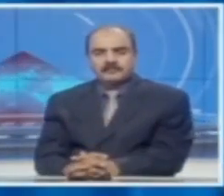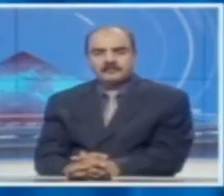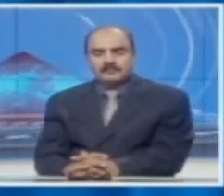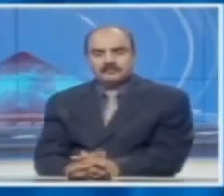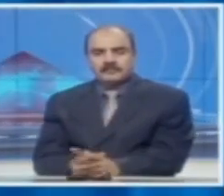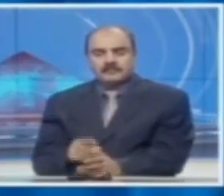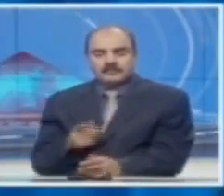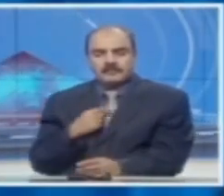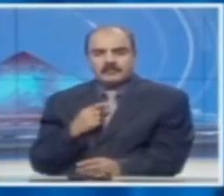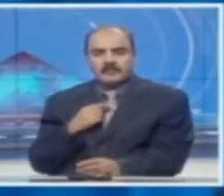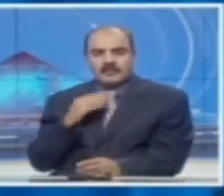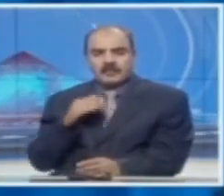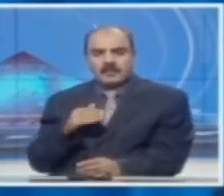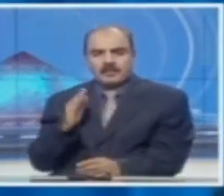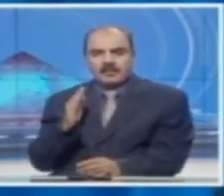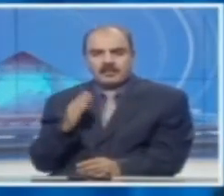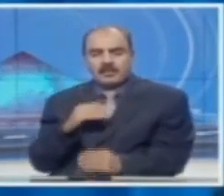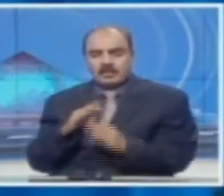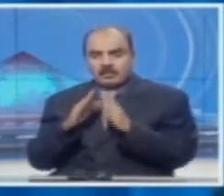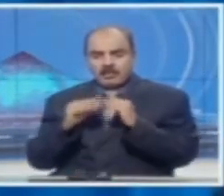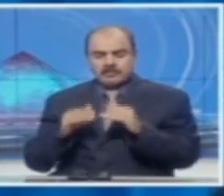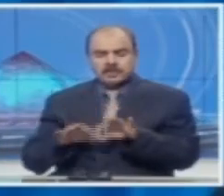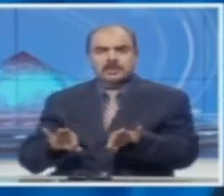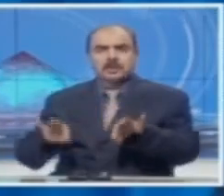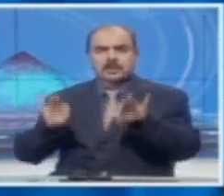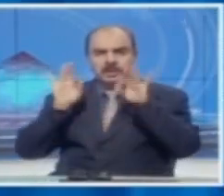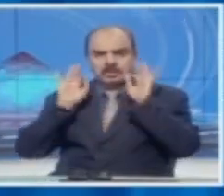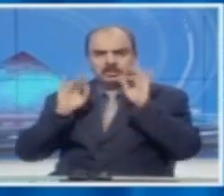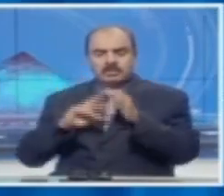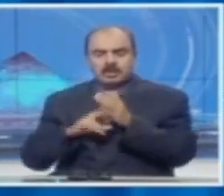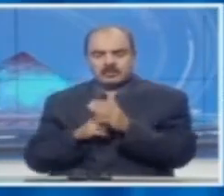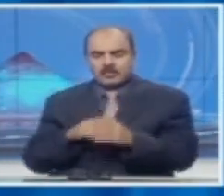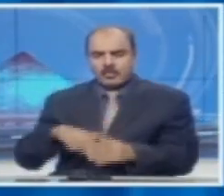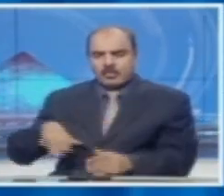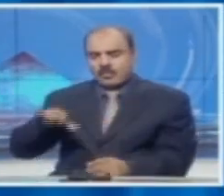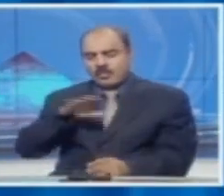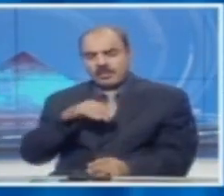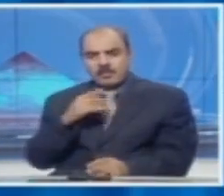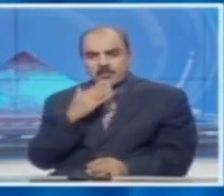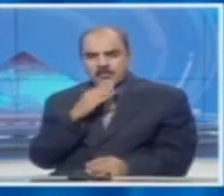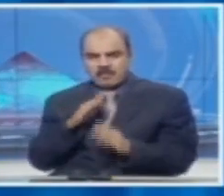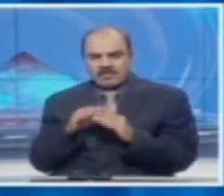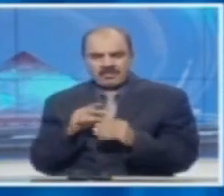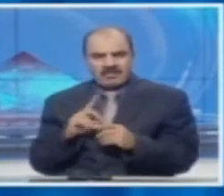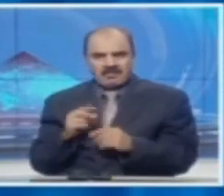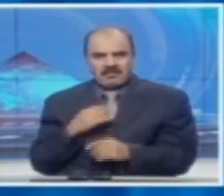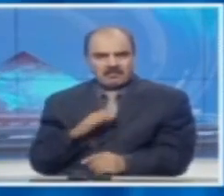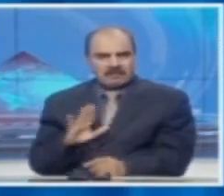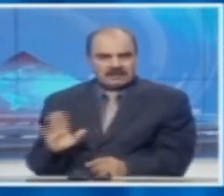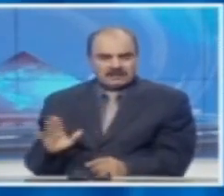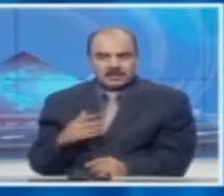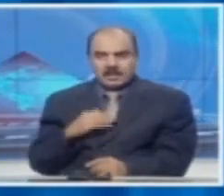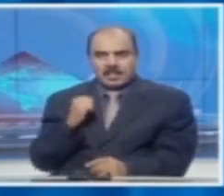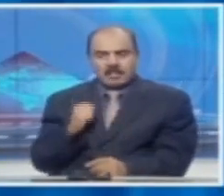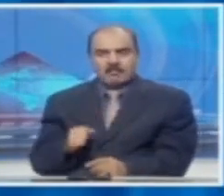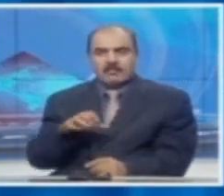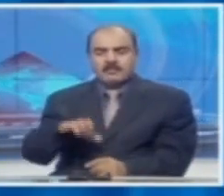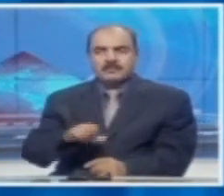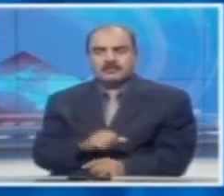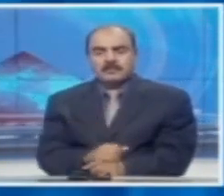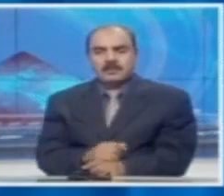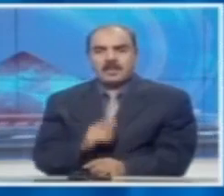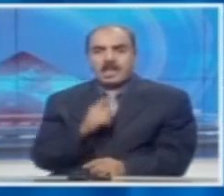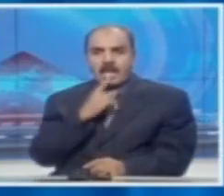وفي تدشينها الحالي للجمهورية الجديدة. أبت الدولة المصرية إلا أن تحقق تمكينا